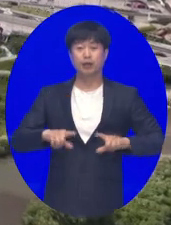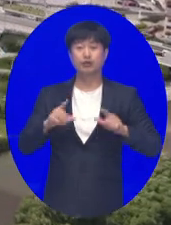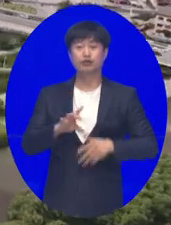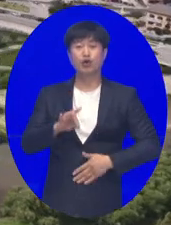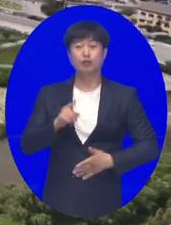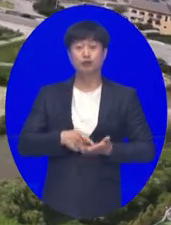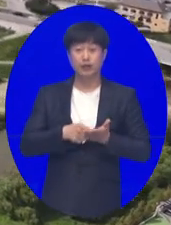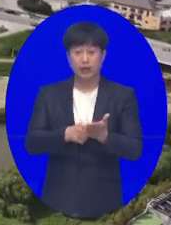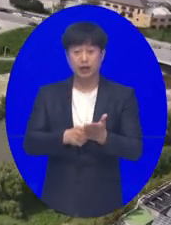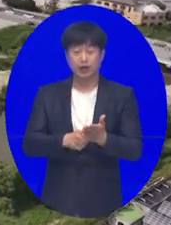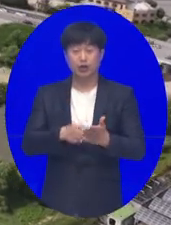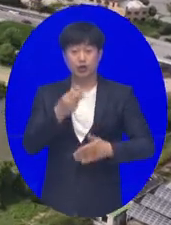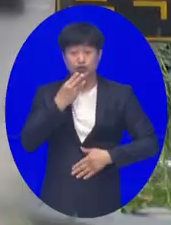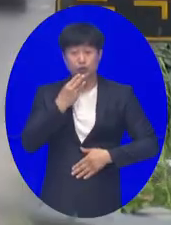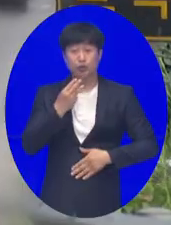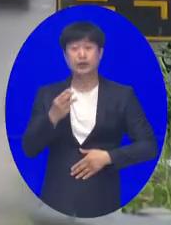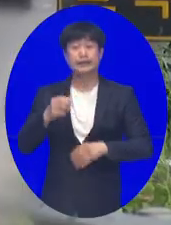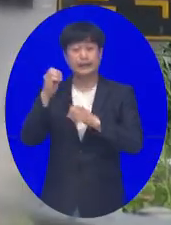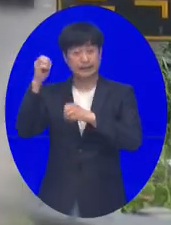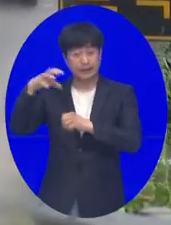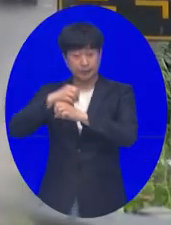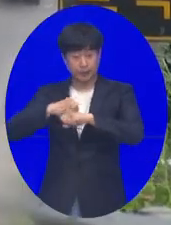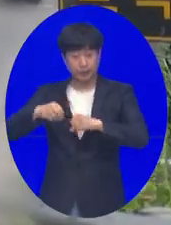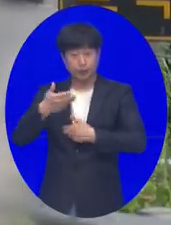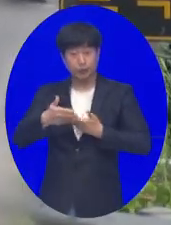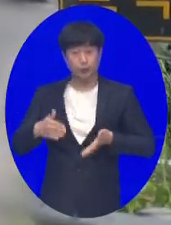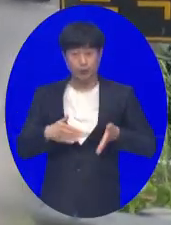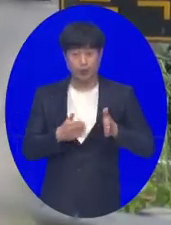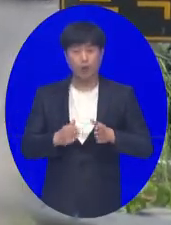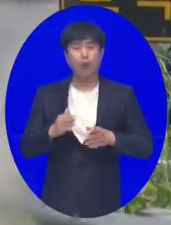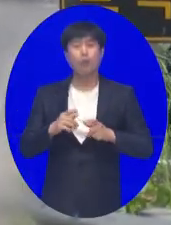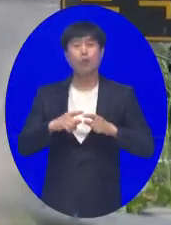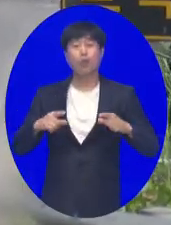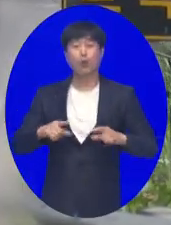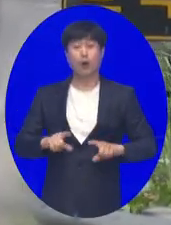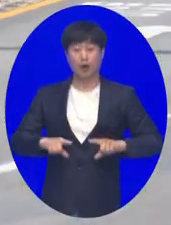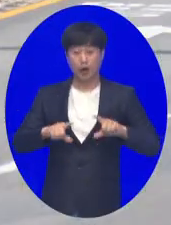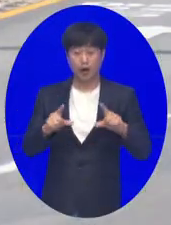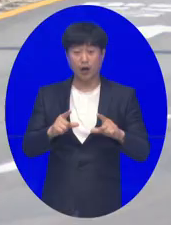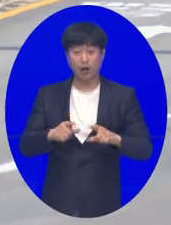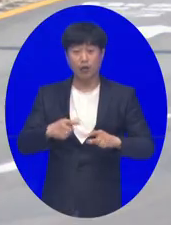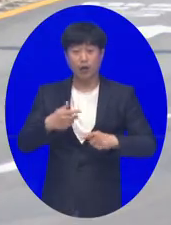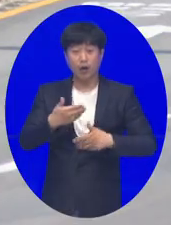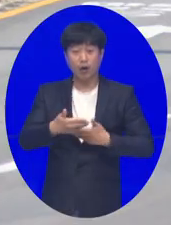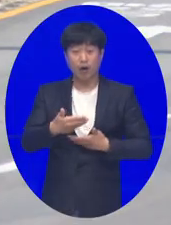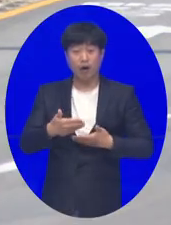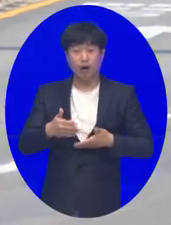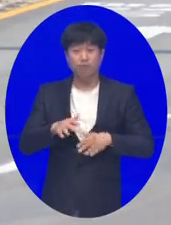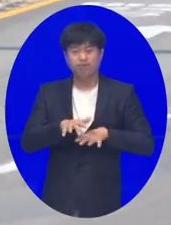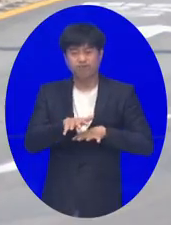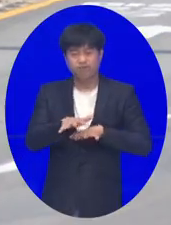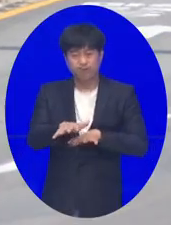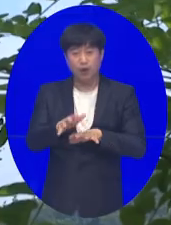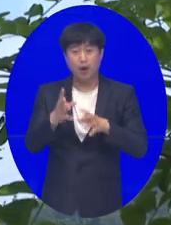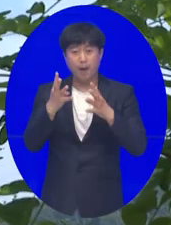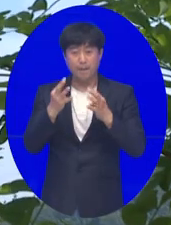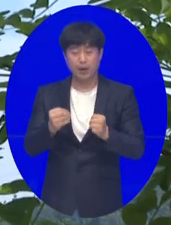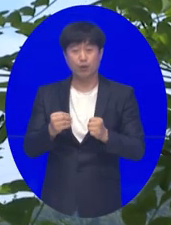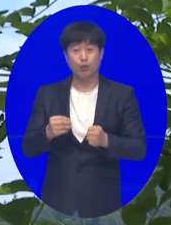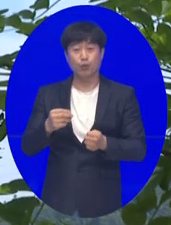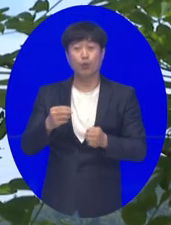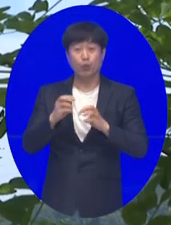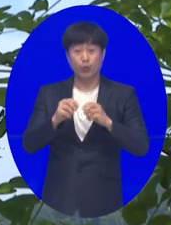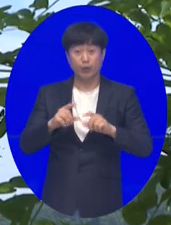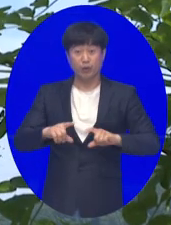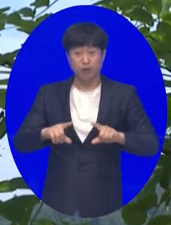지난 2008년 처음 제안된 서울 양평 고속도로 평일 출퇴근 통행량이 많고 주말엔 관광으로 인한 교통체증이 심각한